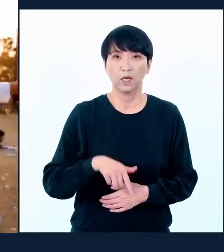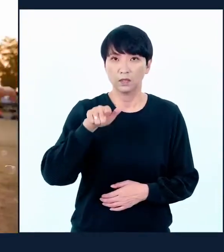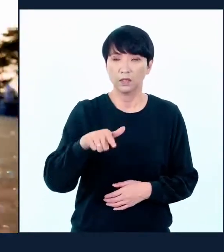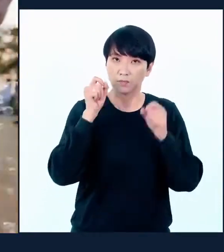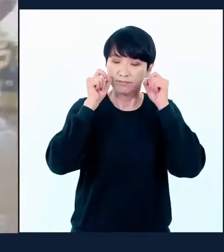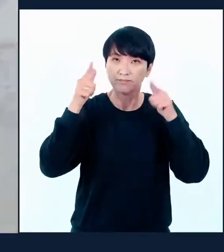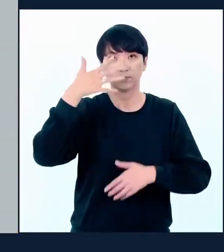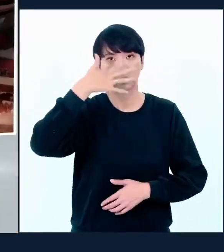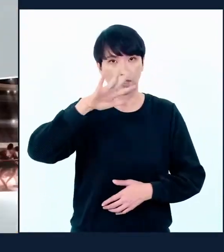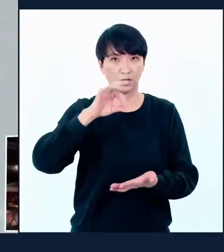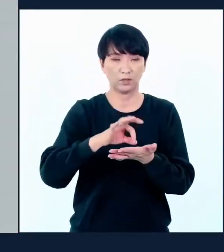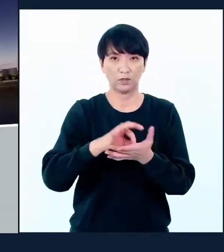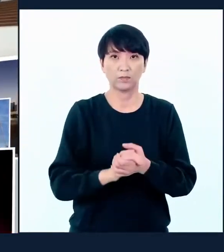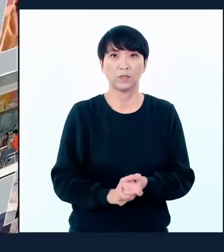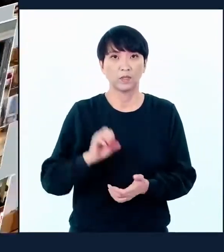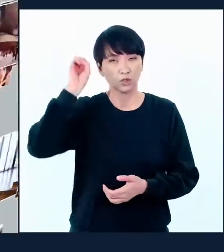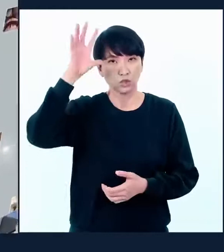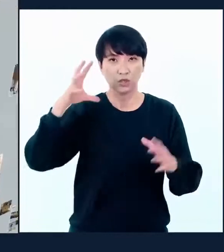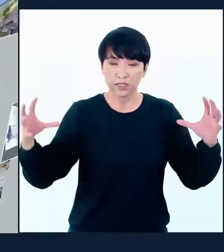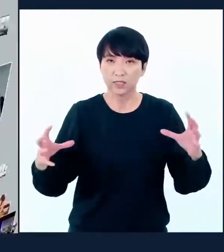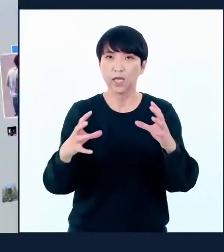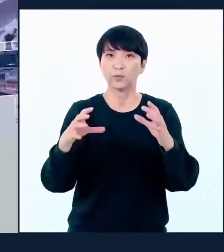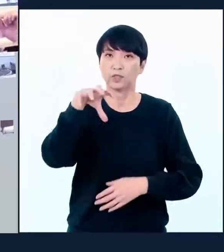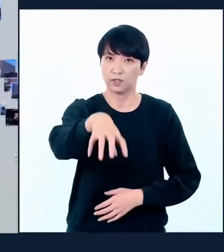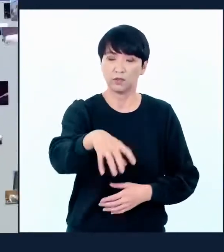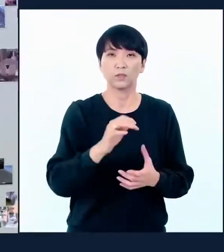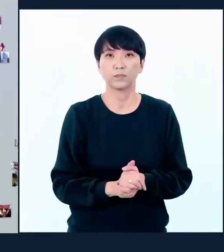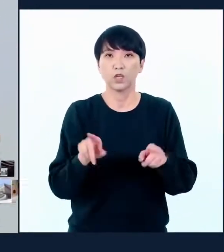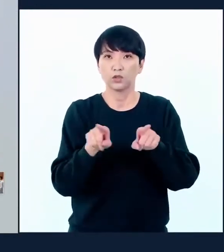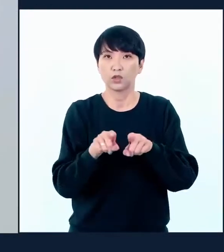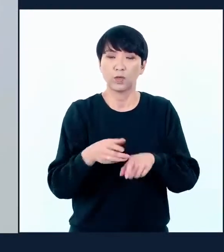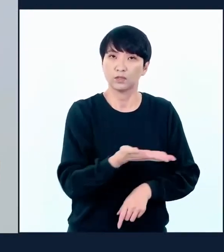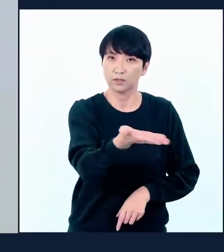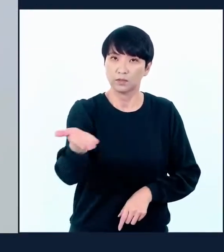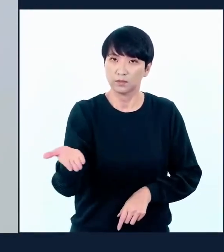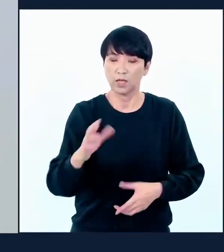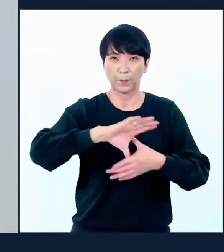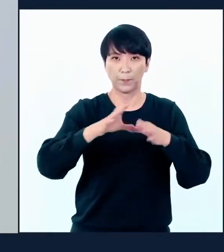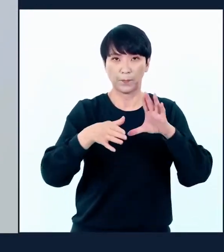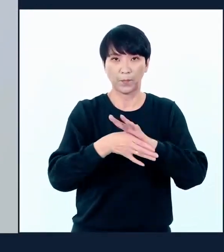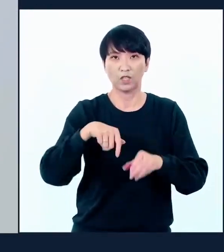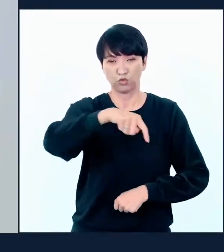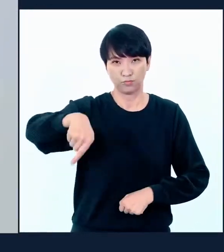这个瞩目的新地标将成为创意集中地，以及一个属于大家的文化区。